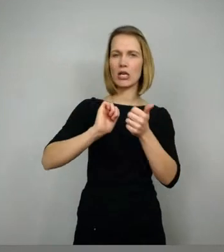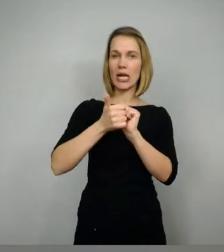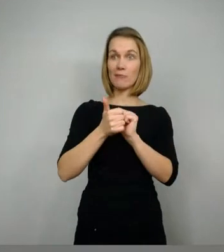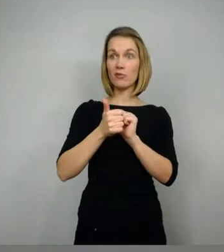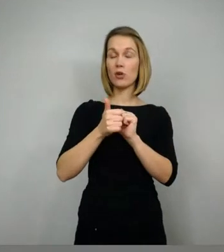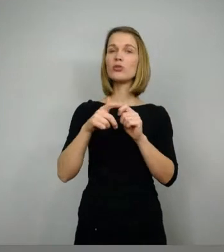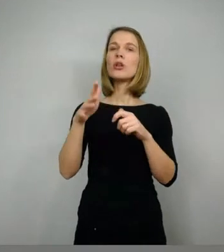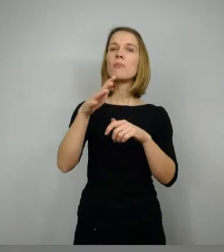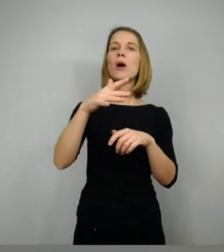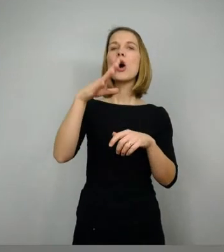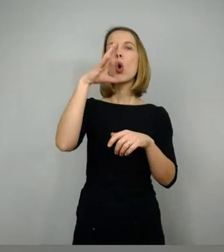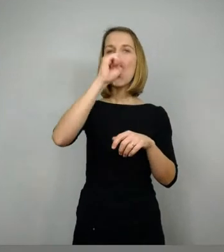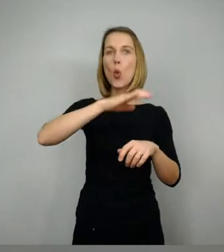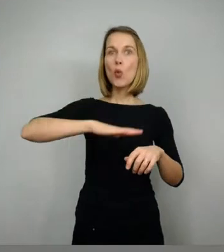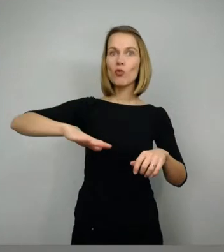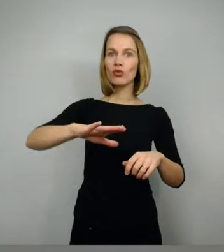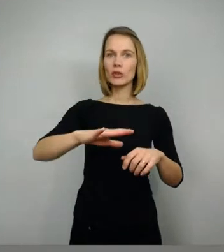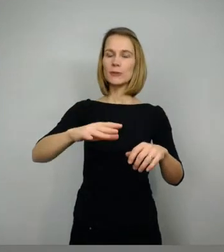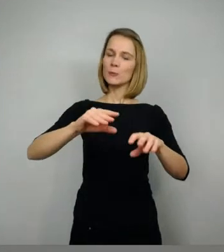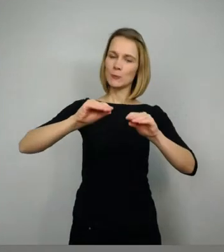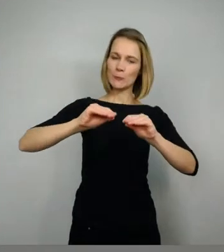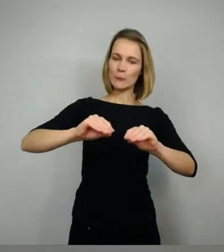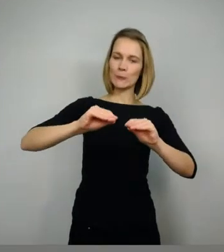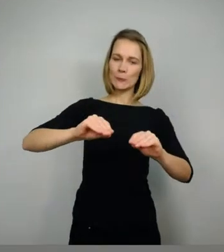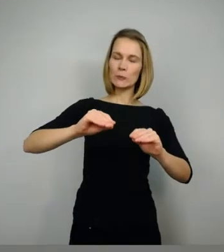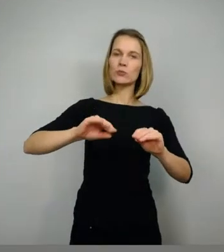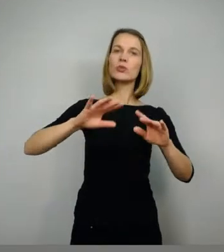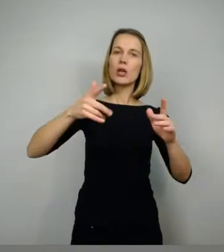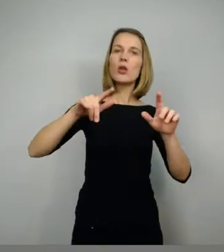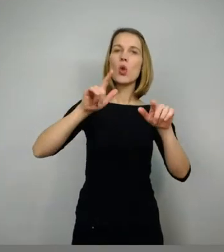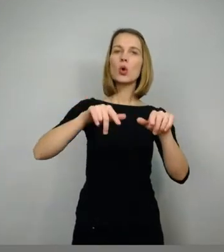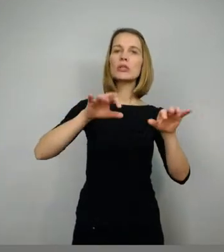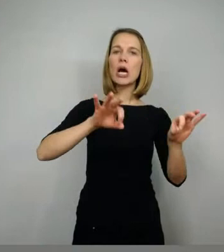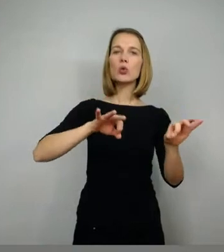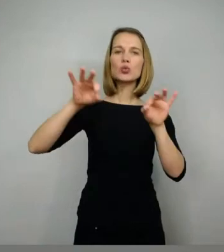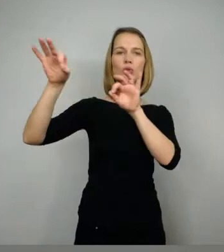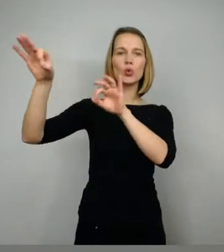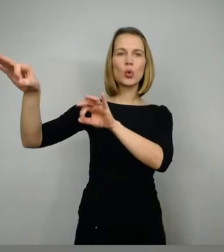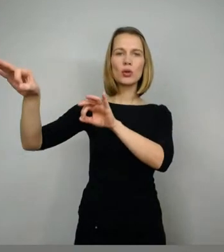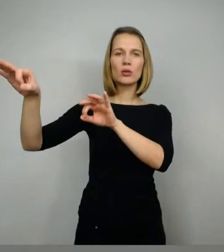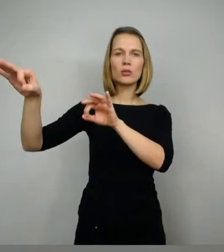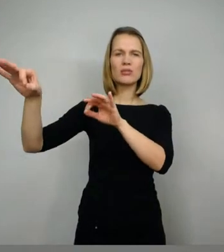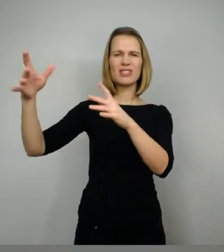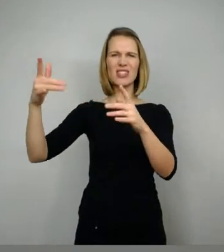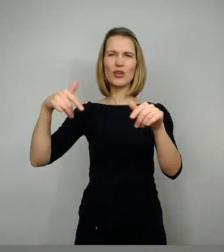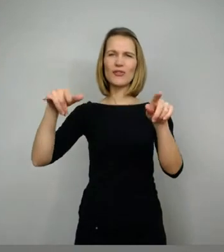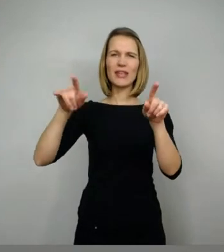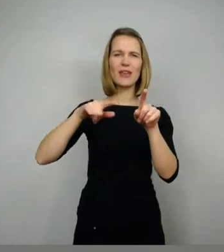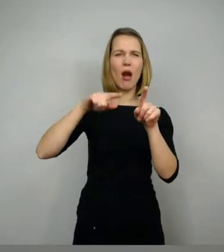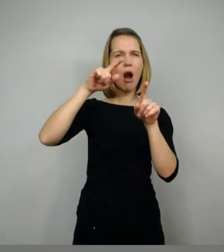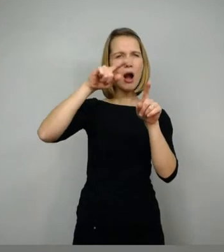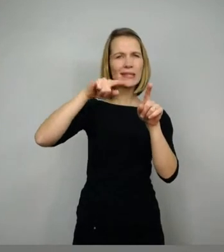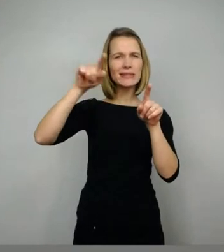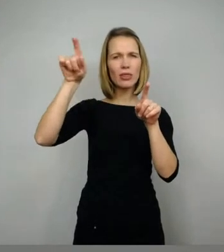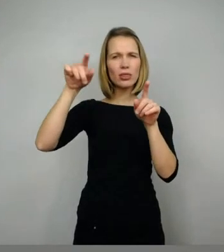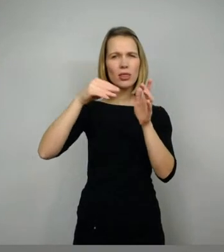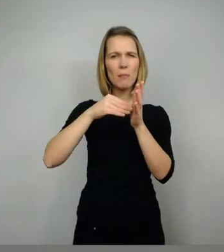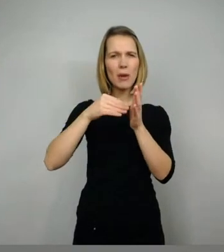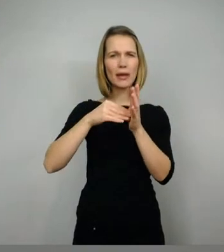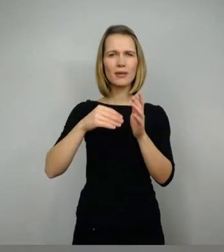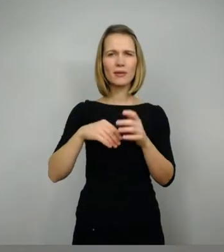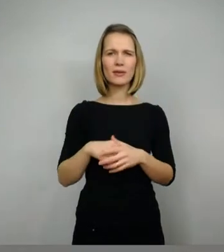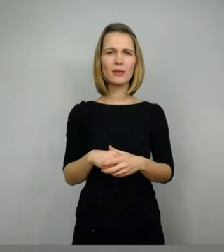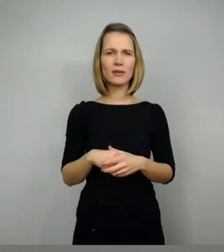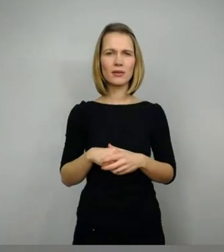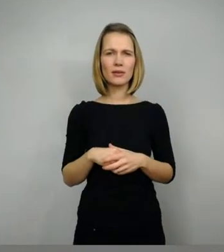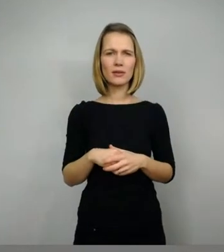Und zieht dann eigentlich schon aus. Und sag mal, da ist ja jetzt so ein Akzent irgendwie. Das sieht aus wie Circumflex, glaube ich. Was ist